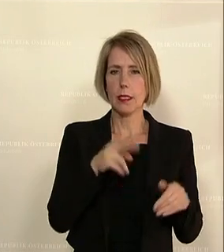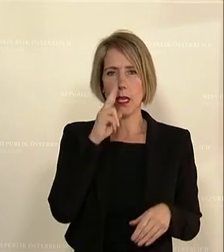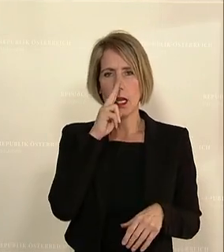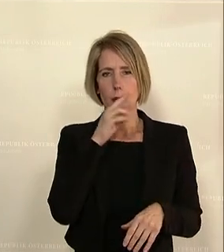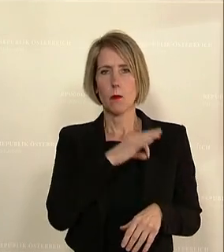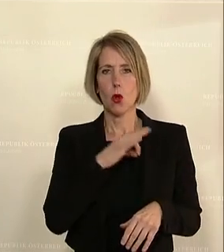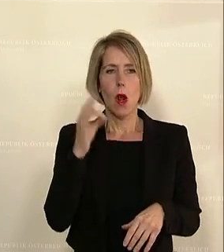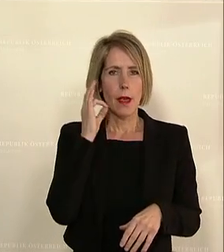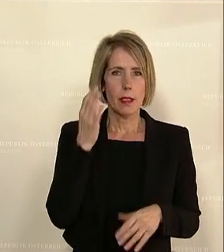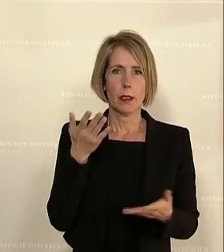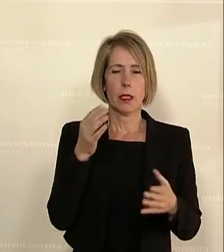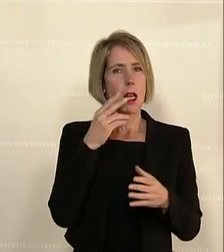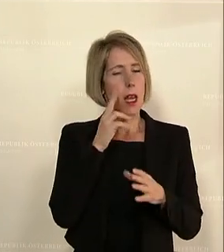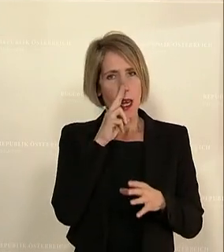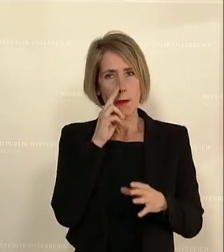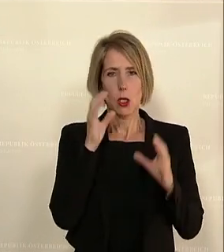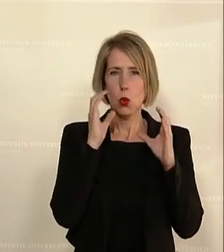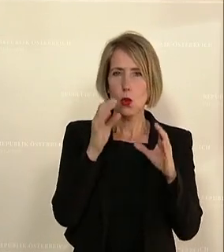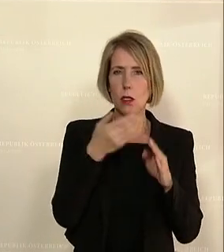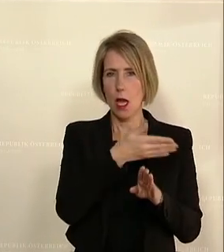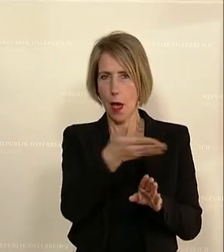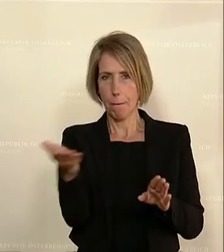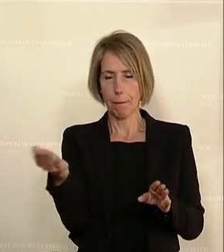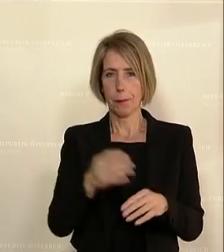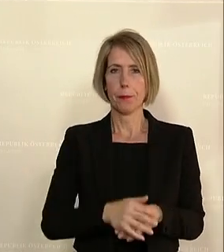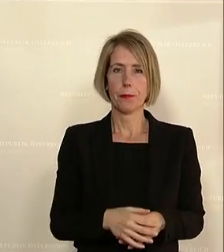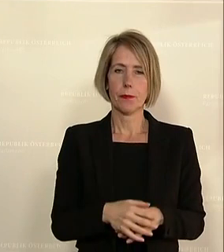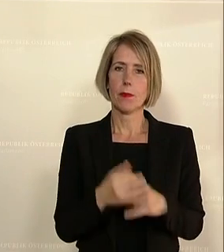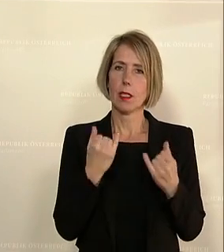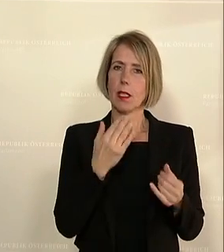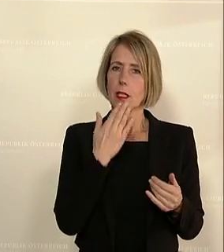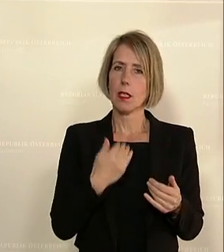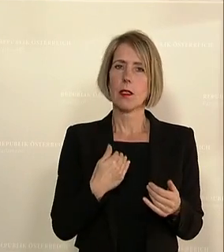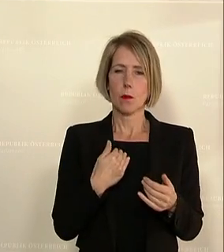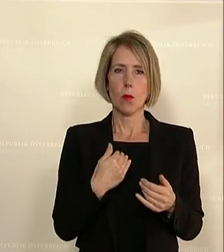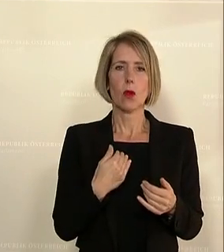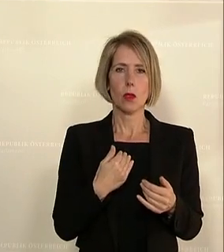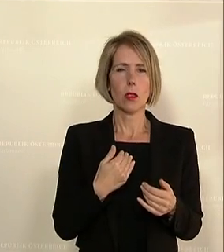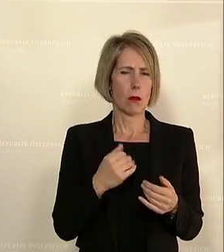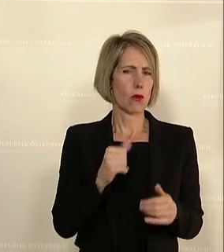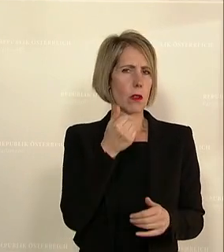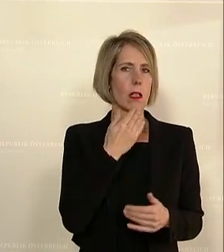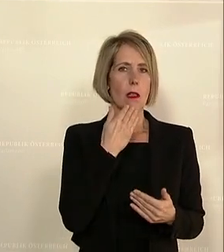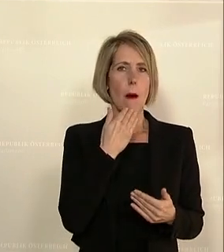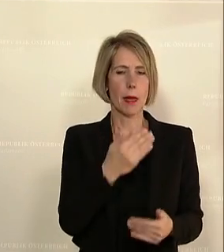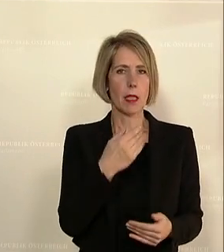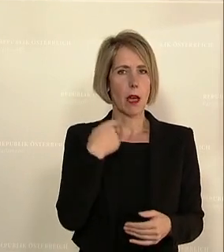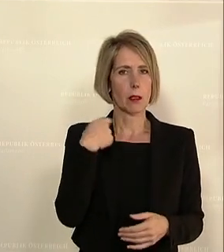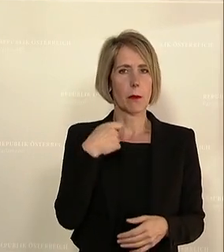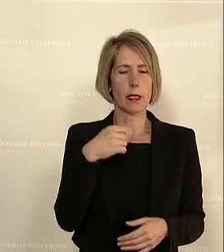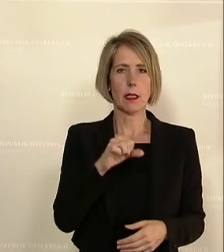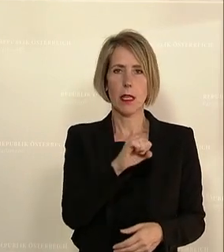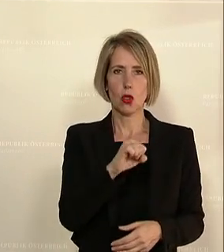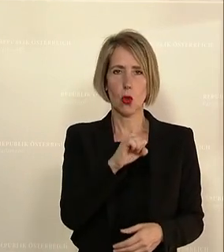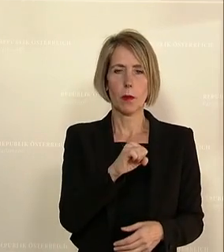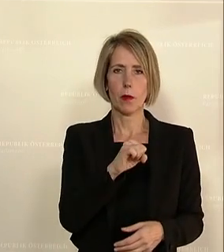Helmut Brandstätter von der NEOS ist jetzt der nächste Redner zum Außen- und Europapolitischen Bericht 2021. Für die Unterstützung, die er